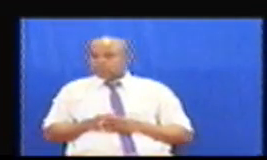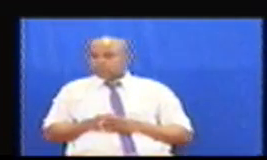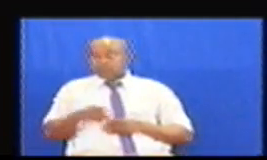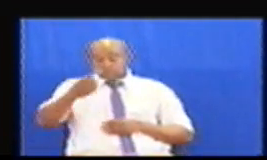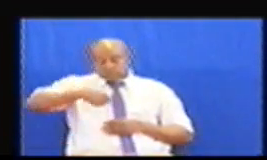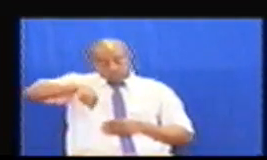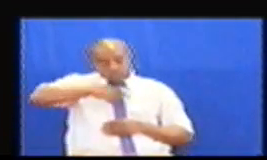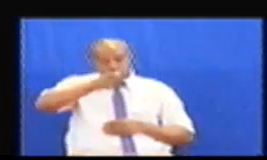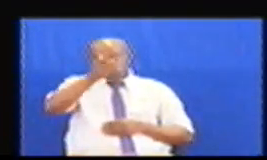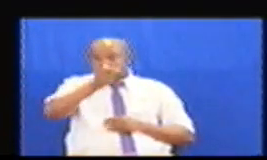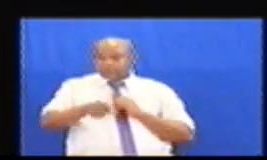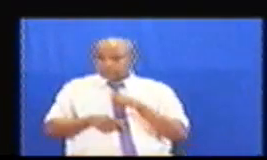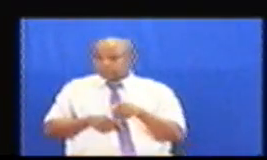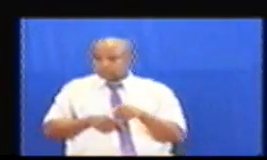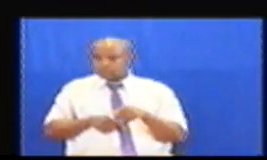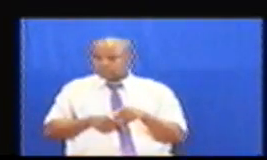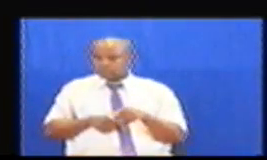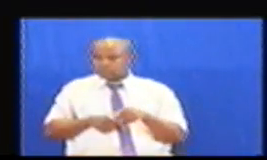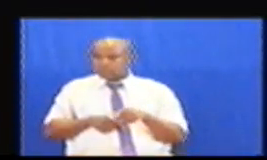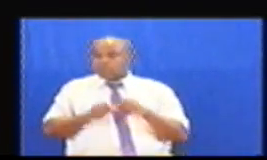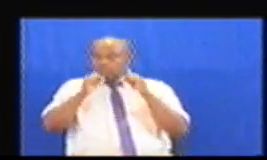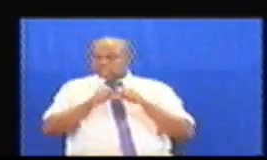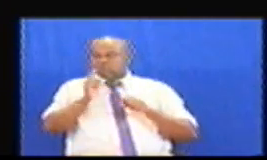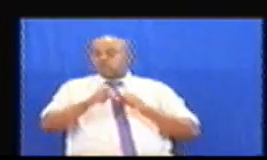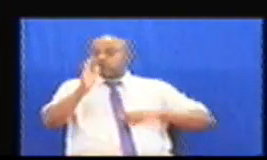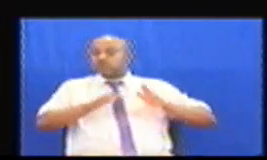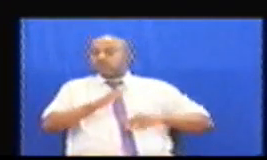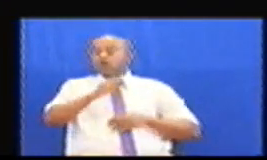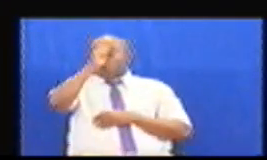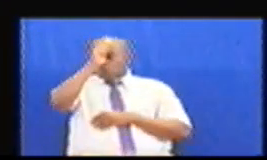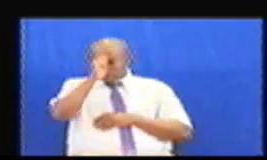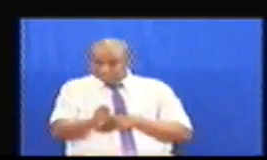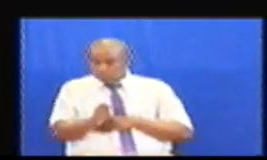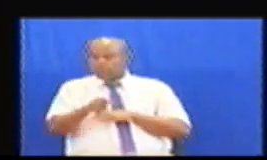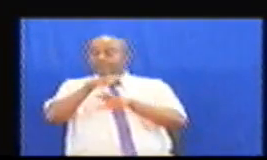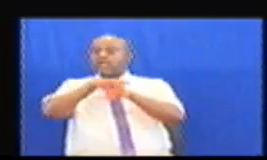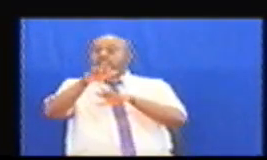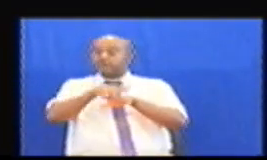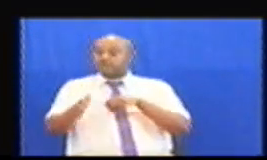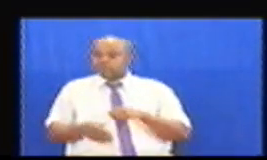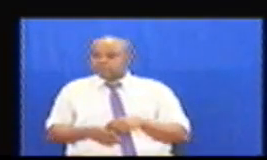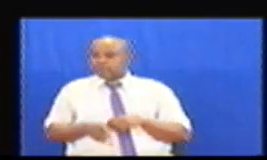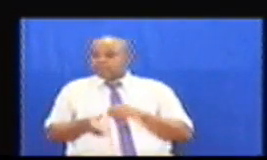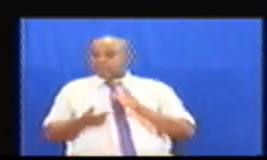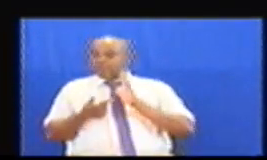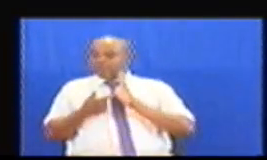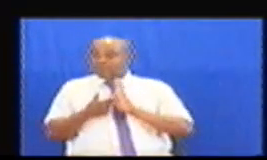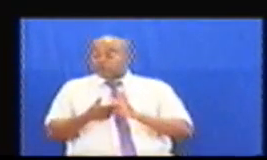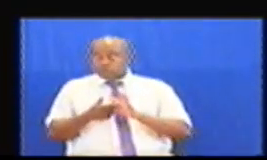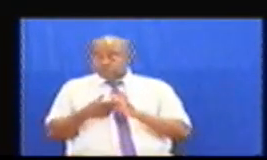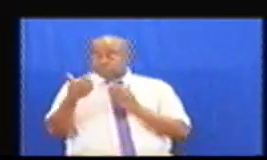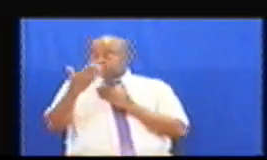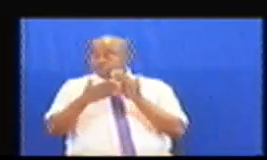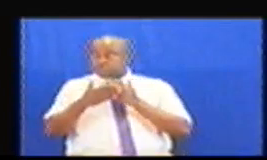wa Tanzania hatakuwa na ule utamaduni wa kuheshimu maelekezo haya. Tunaona kwa nchi ambazo zinaheshimu maelekezo yanayotolewa na